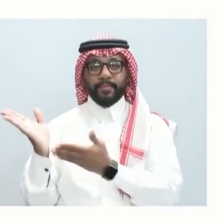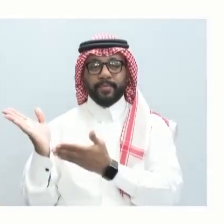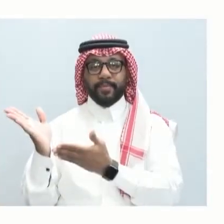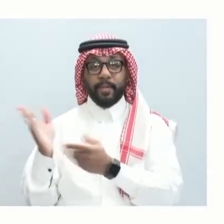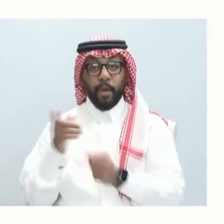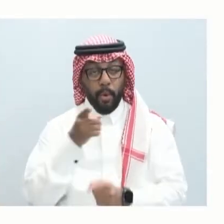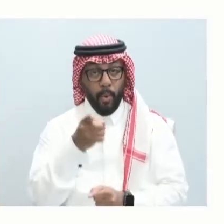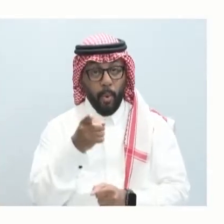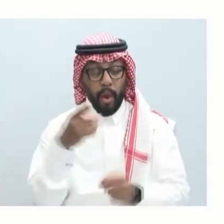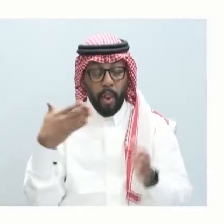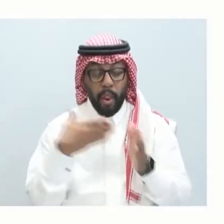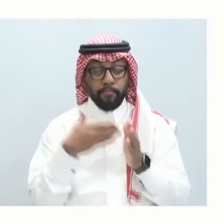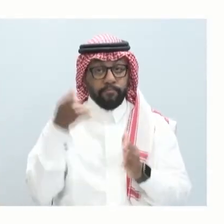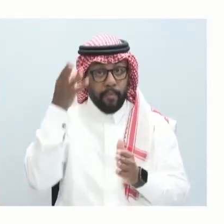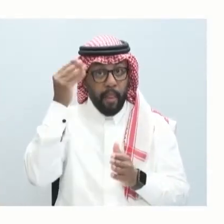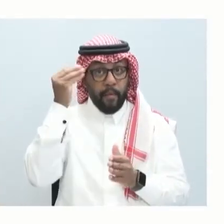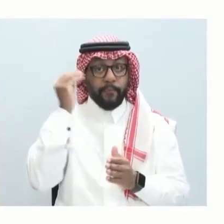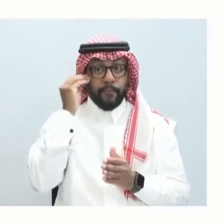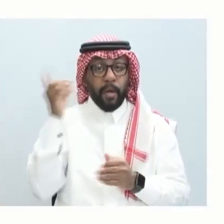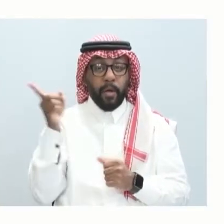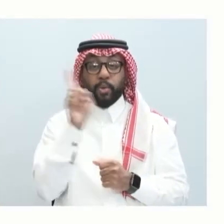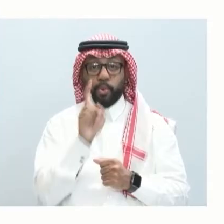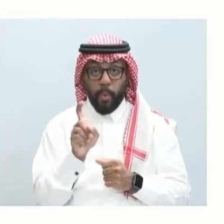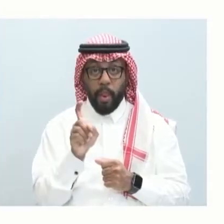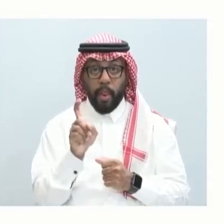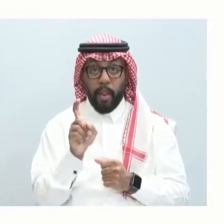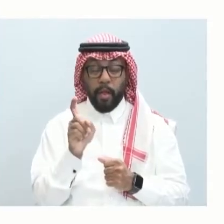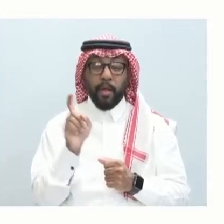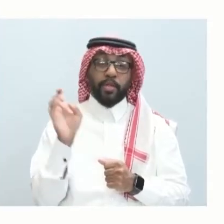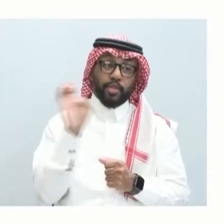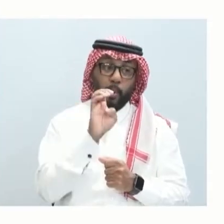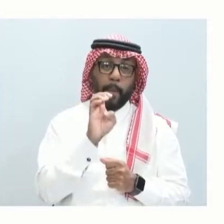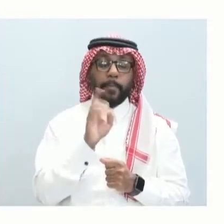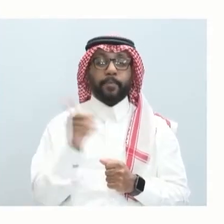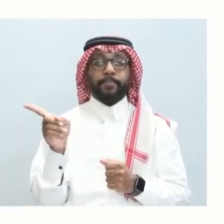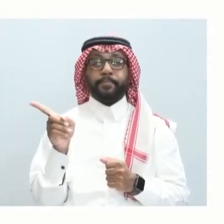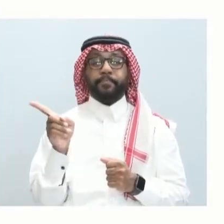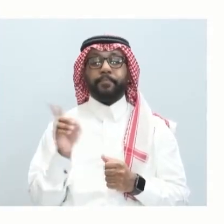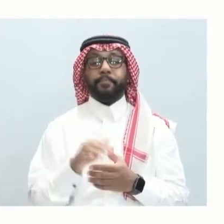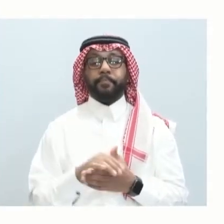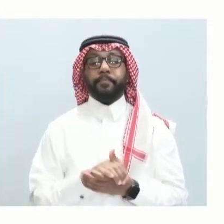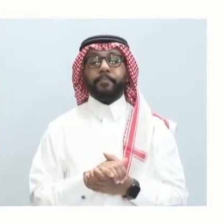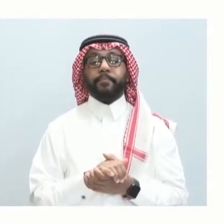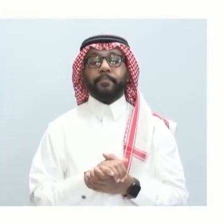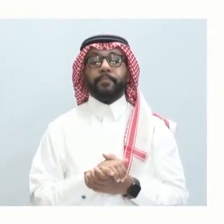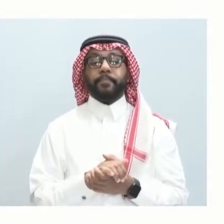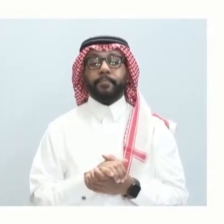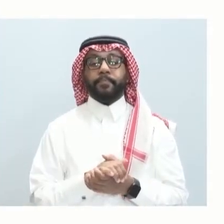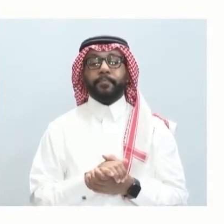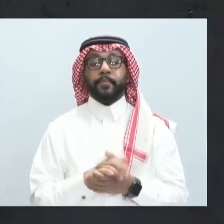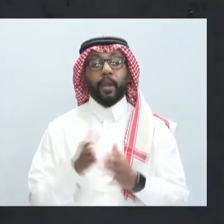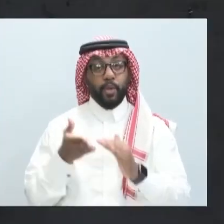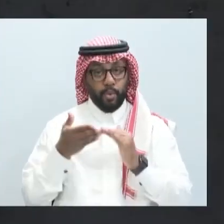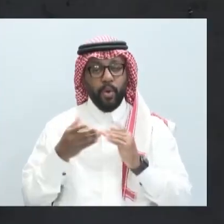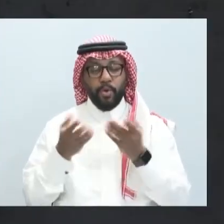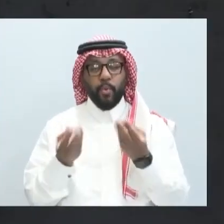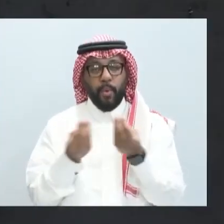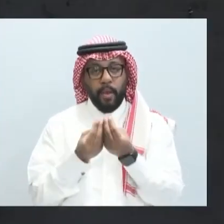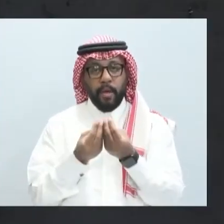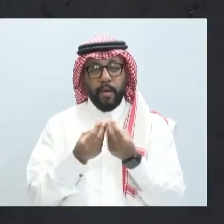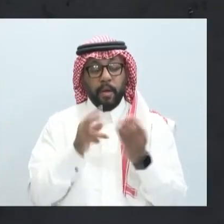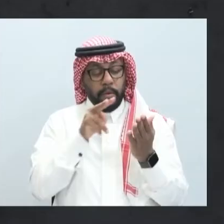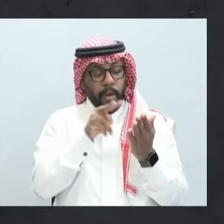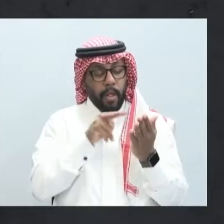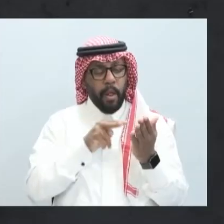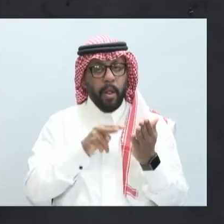عيد بارك الله فيكم استطعتم بارك الله فيكم اذا حتى نحدد المعطيات يلا ابغاكم تساعدوني اقرا قراءه